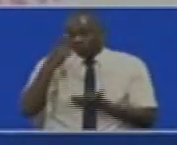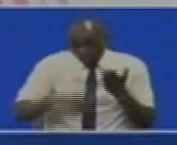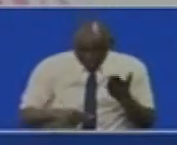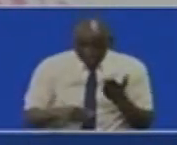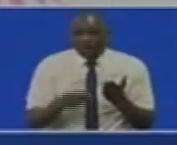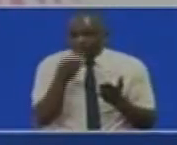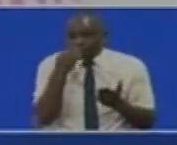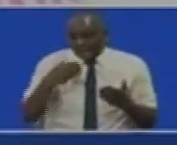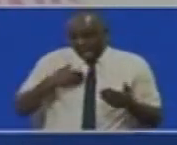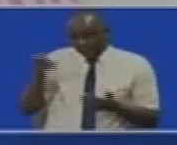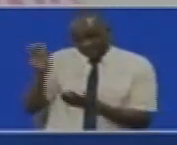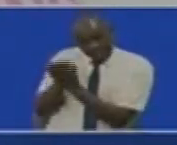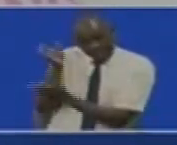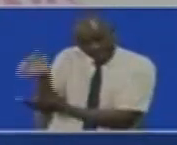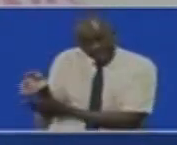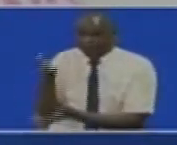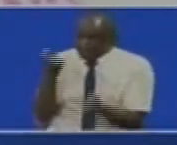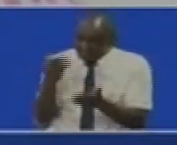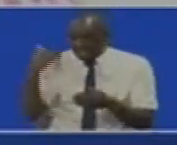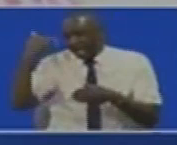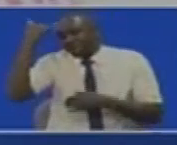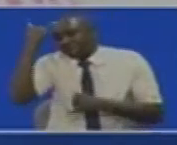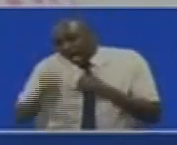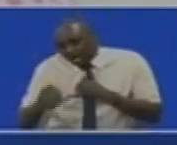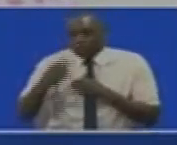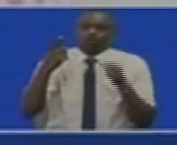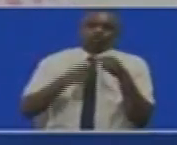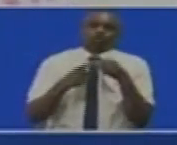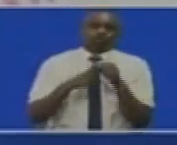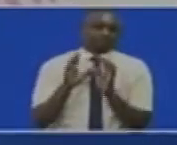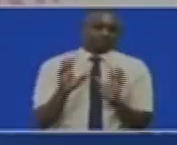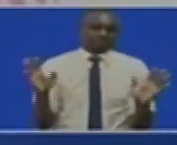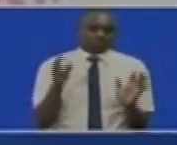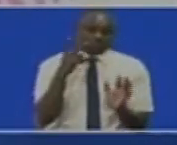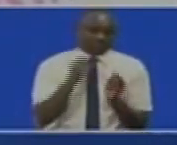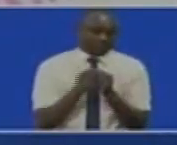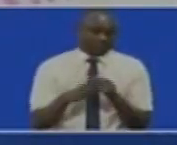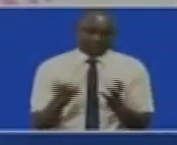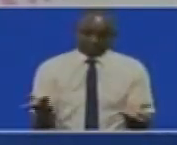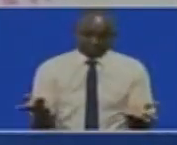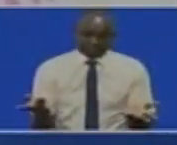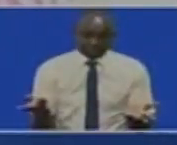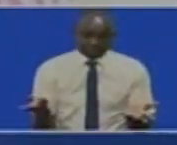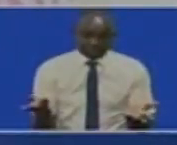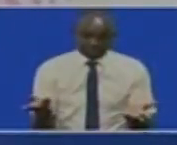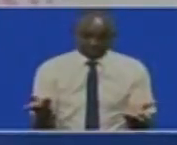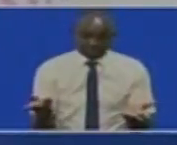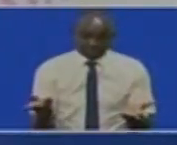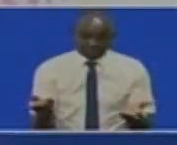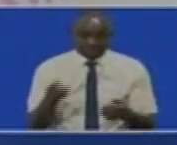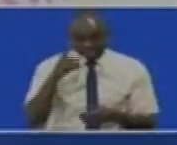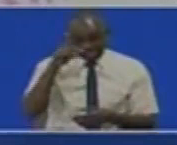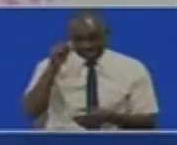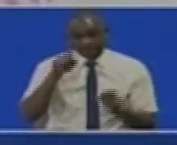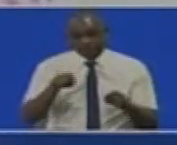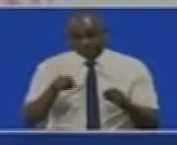chakula wanacho katika gala kinaweza kusitiri Wakenya hadi mwezi Juni mwaka 2017. Nicholas Wambua,